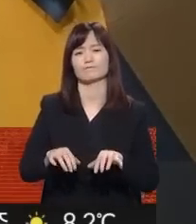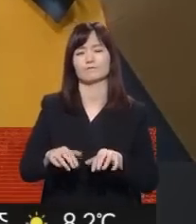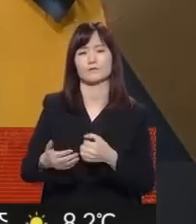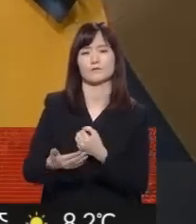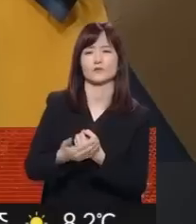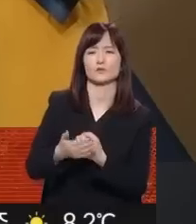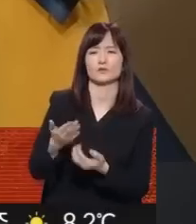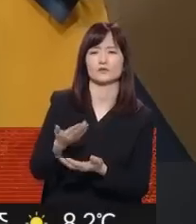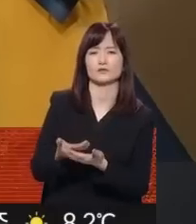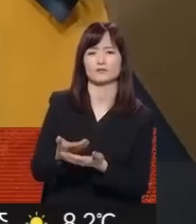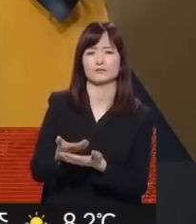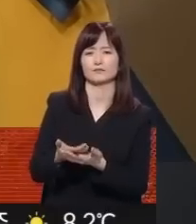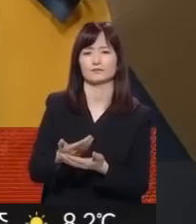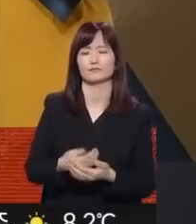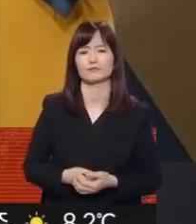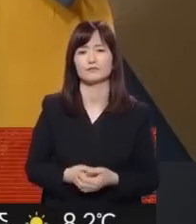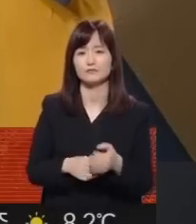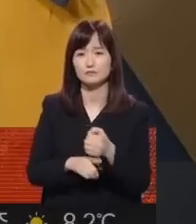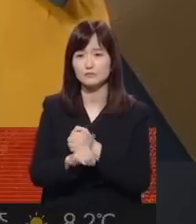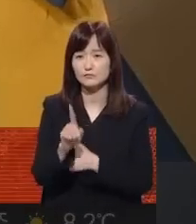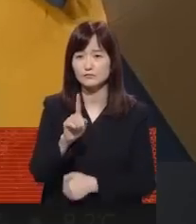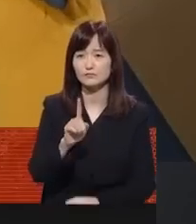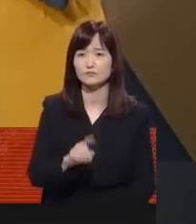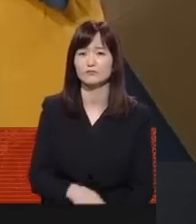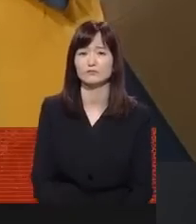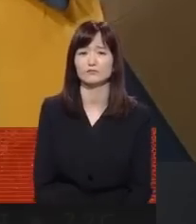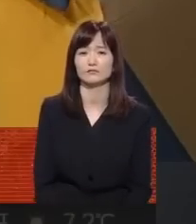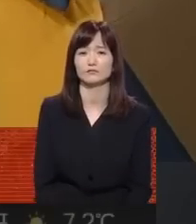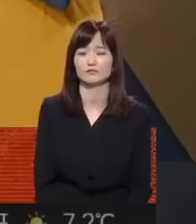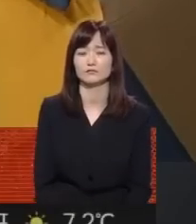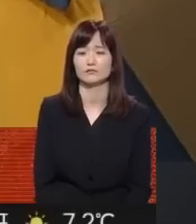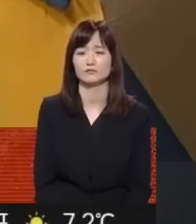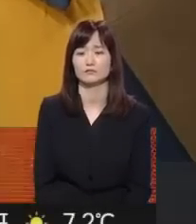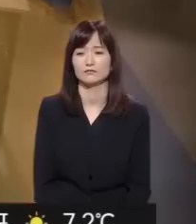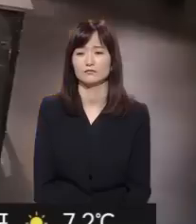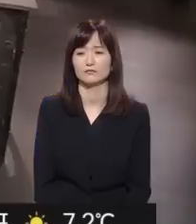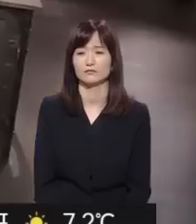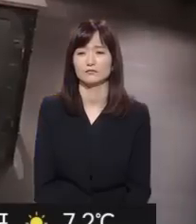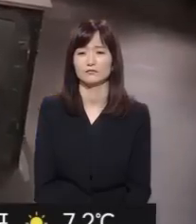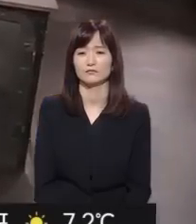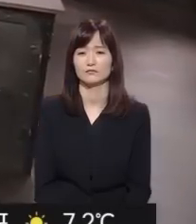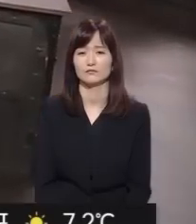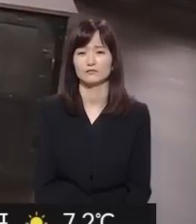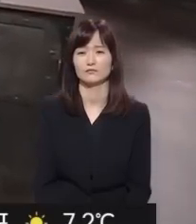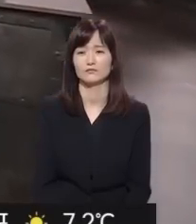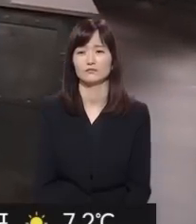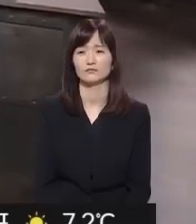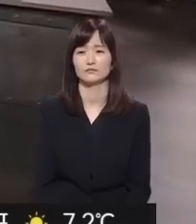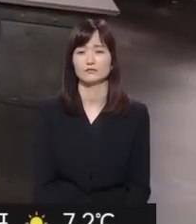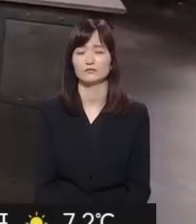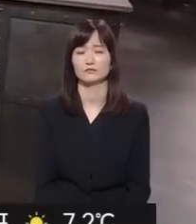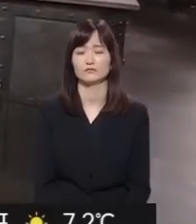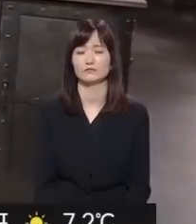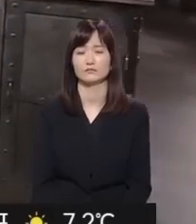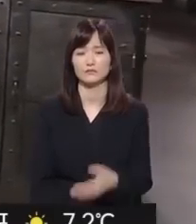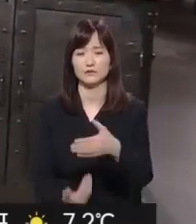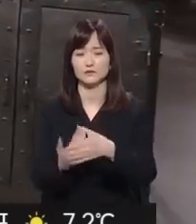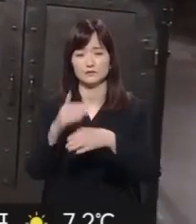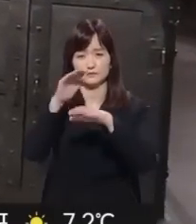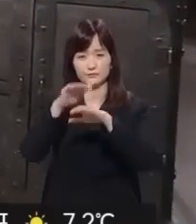올려 도움을 호소하고 있는데요 그 이유는 무엇일까요 자이 기자가 사건 내용 좀 좀 정리해